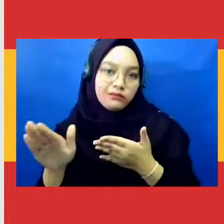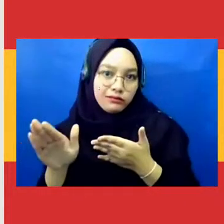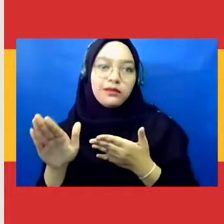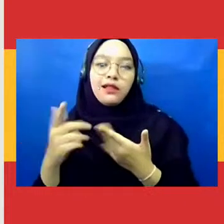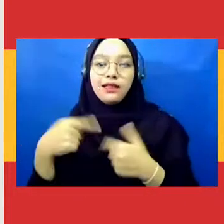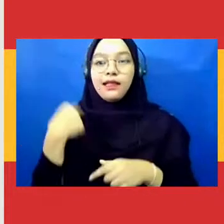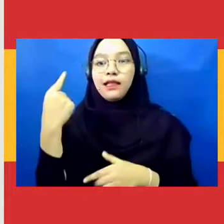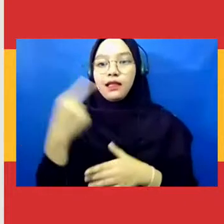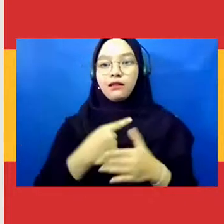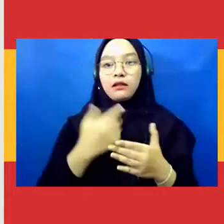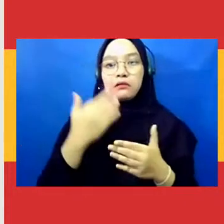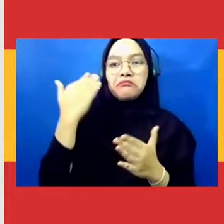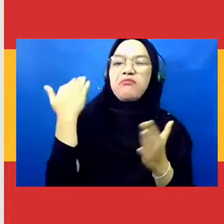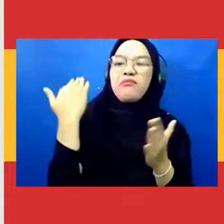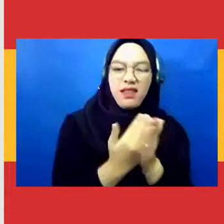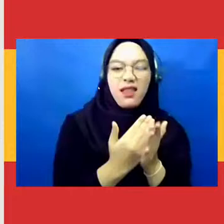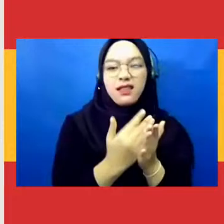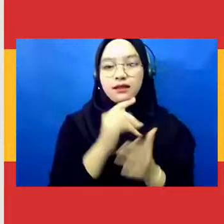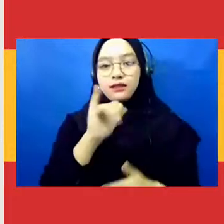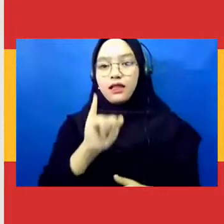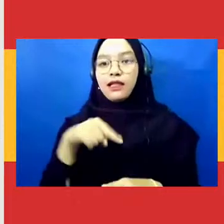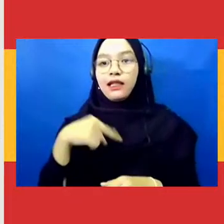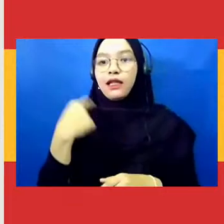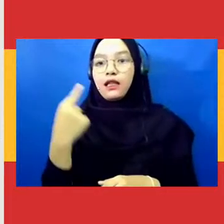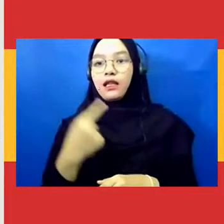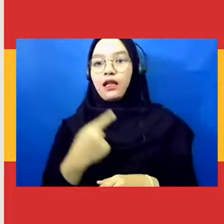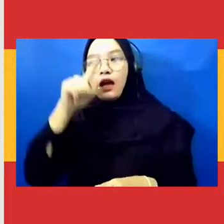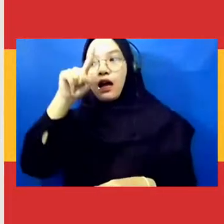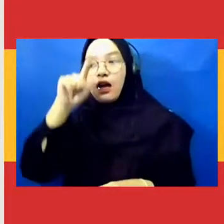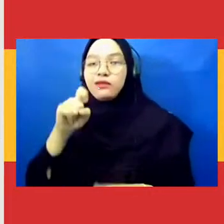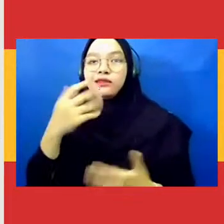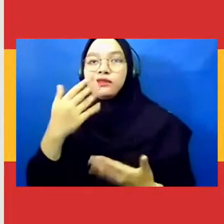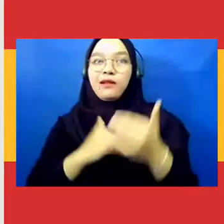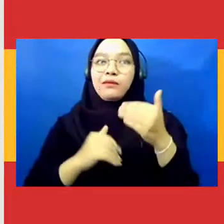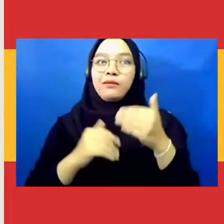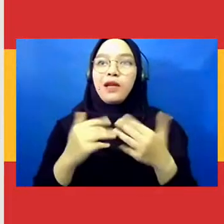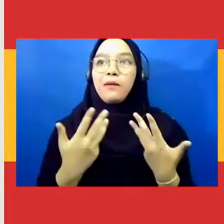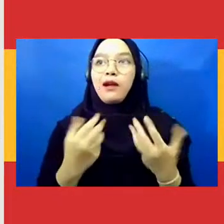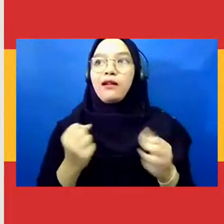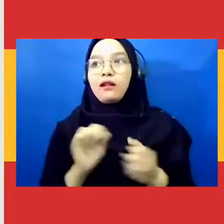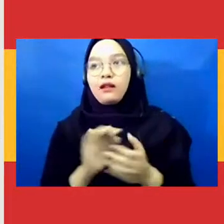maka kita harus efisienkan juga dalam pembangunan ini. Saya kira kita